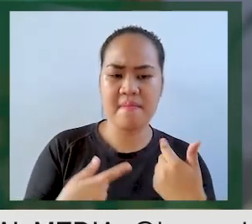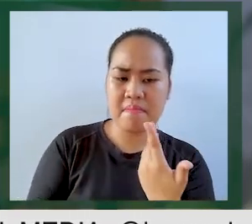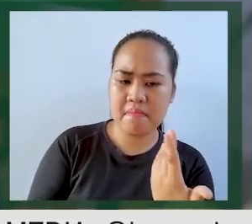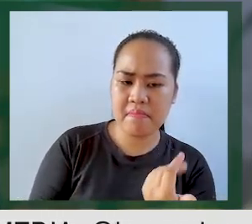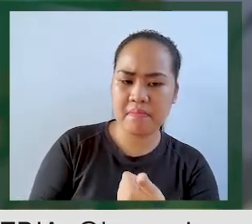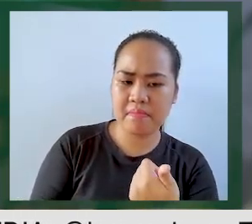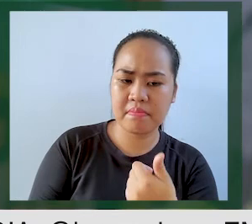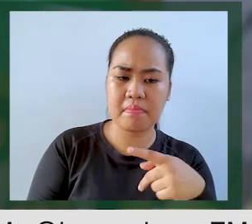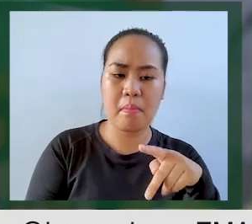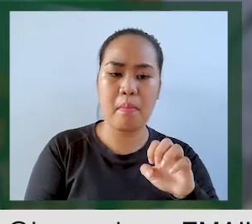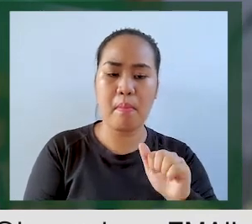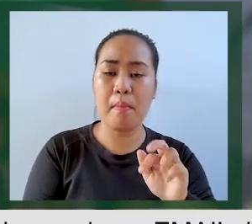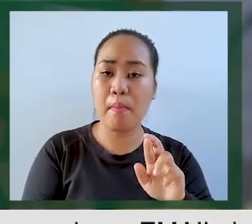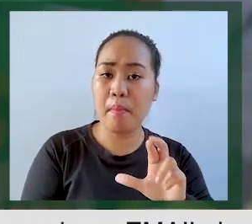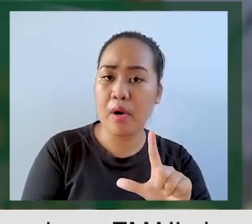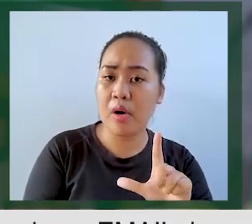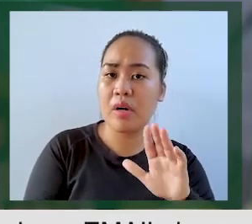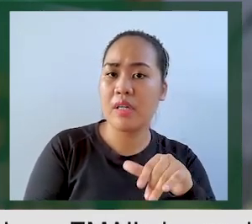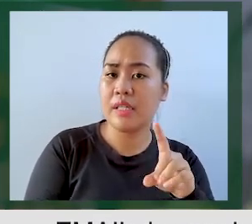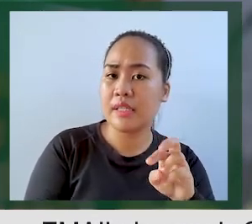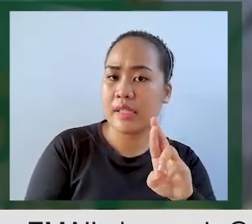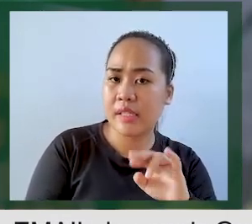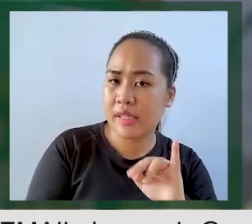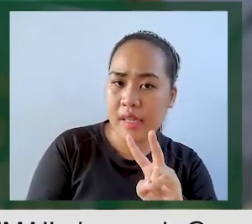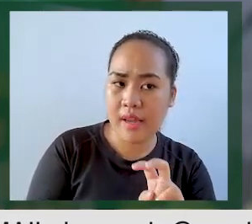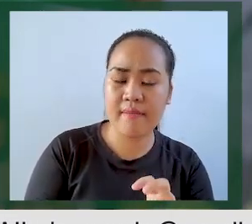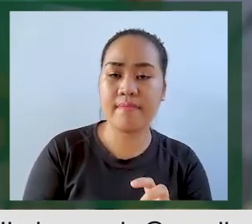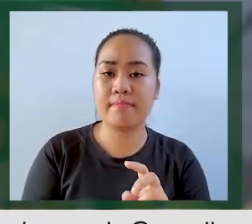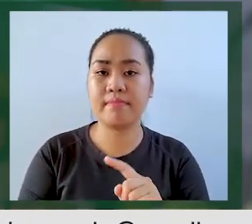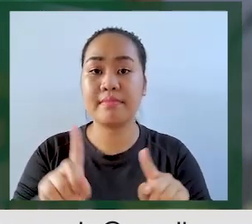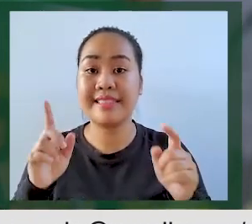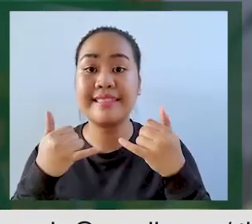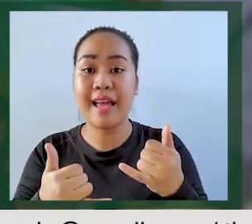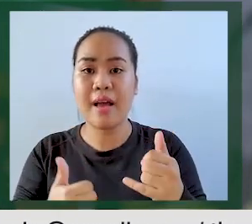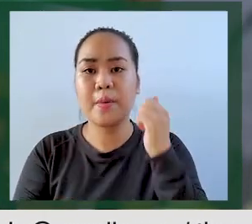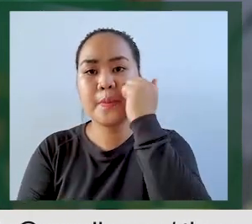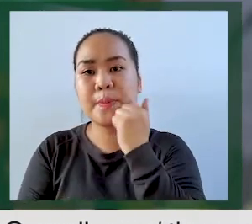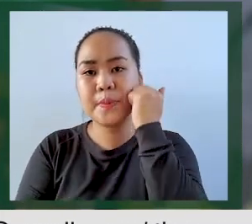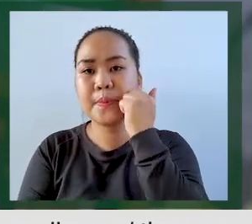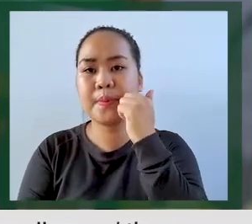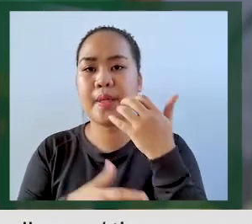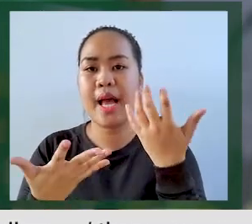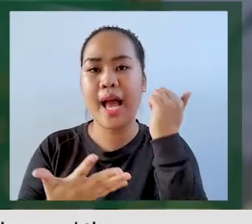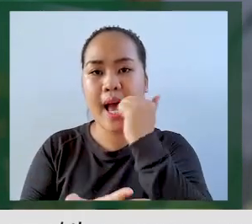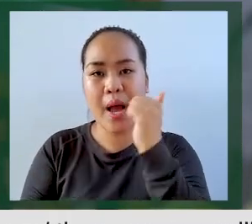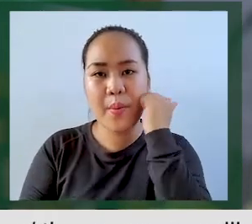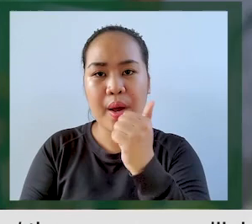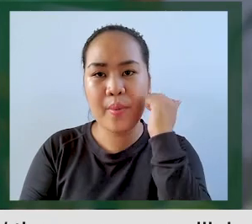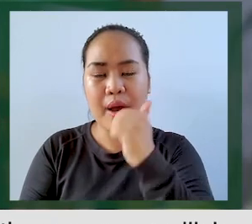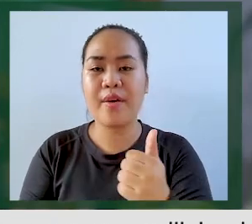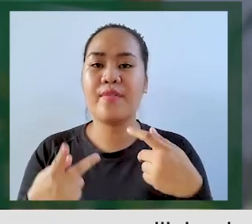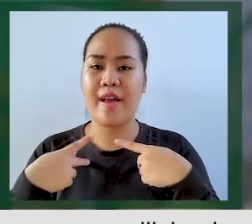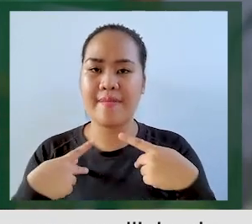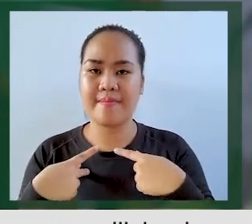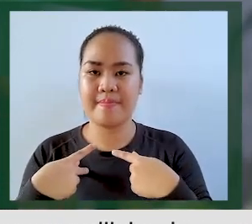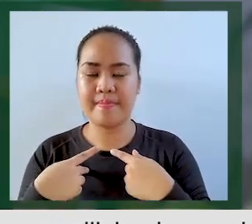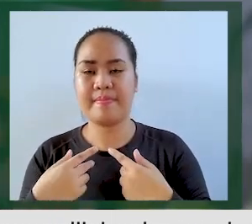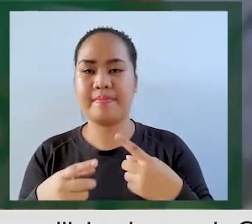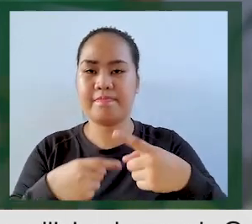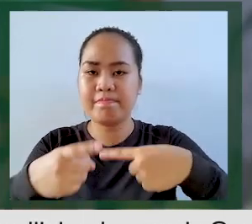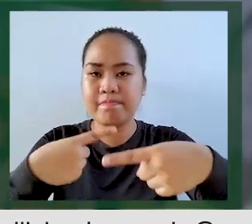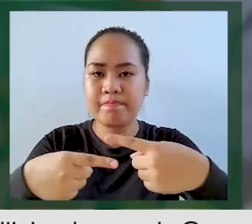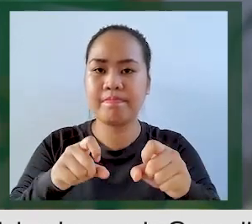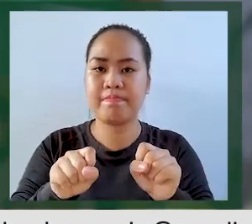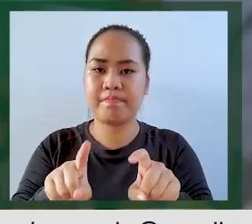regular na po yan sa ngayon. Okay, mga kabarangay, sa ngayon lang po yan. Kasi nga, again, the quarantine state, hindi natin